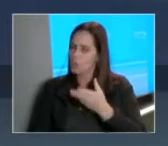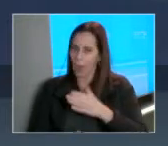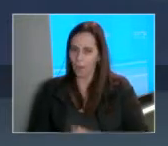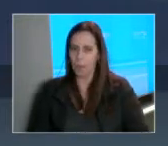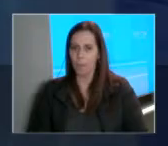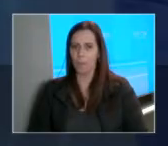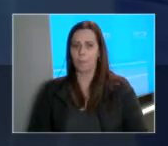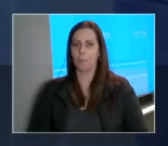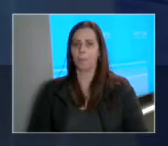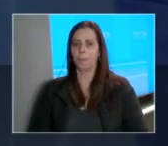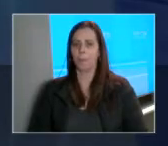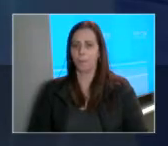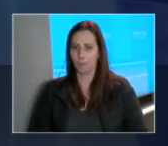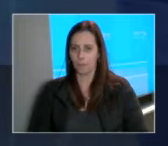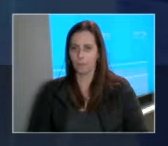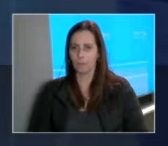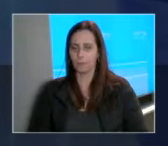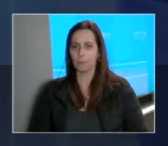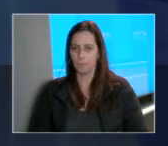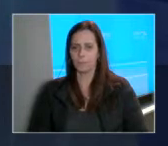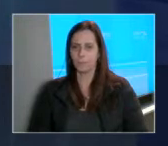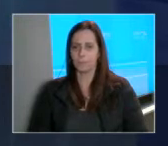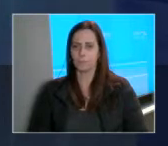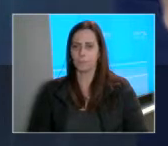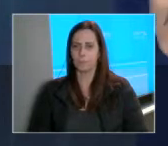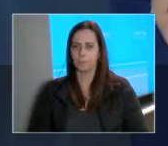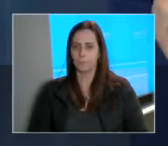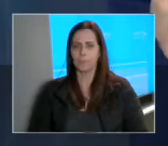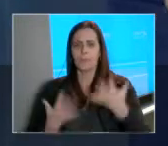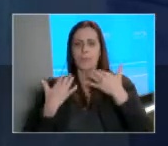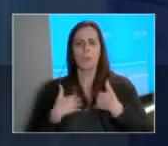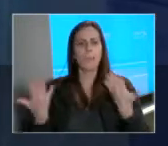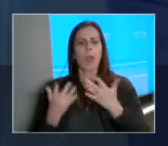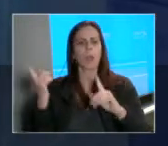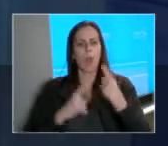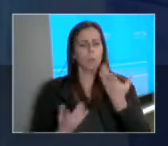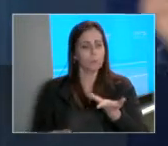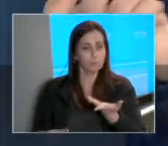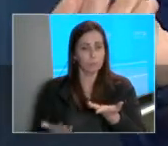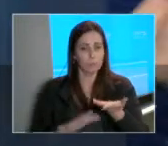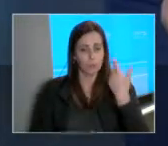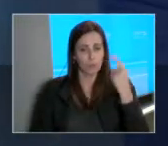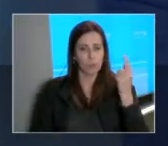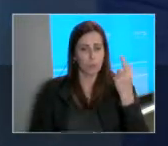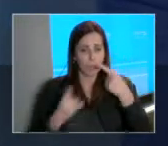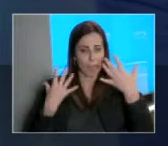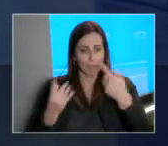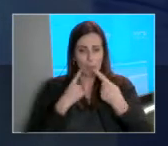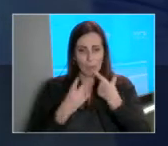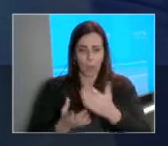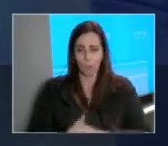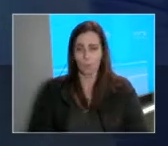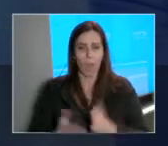שלומך? ערב מבורך, תודה. אורה, ספרי לנו מה התחדש מלפני שבוע וחצי